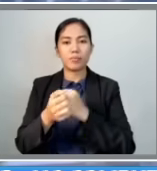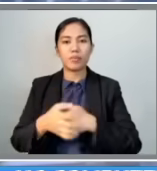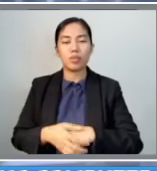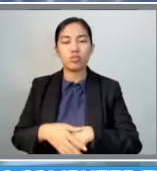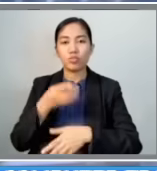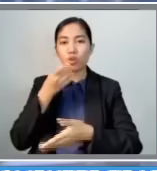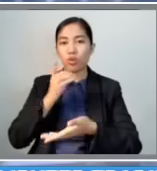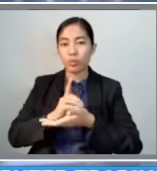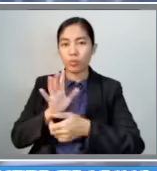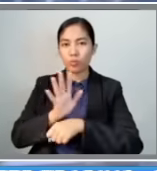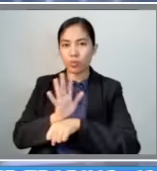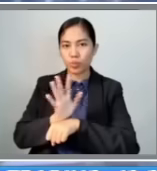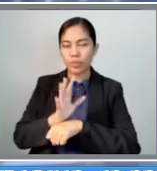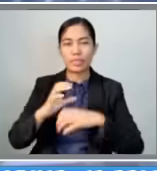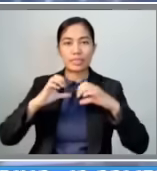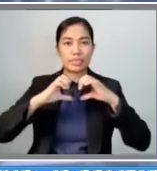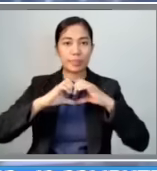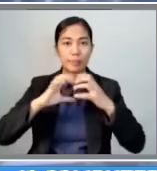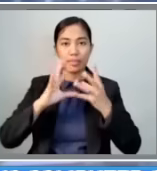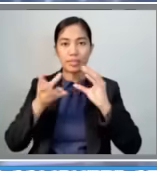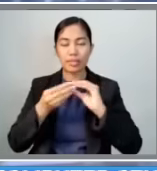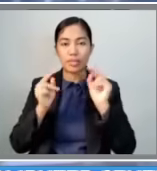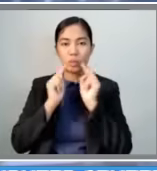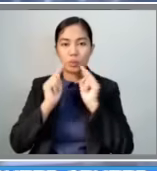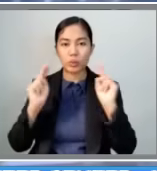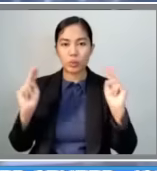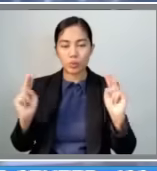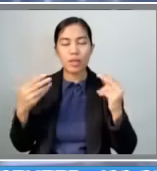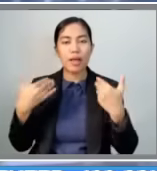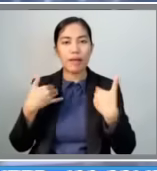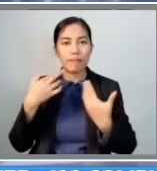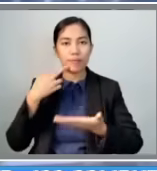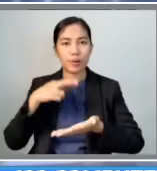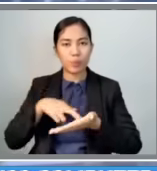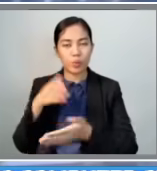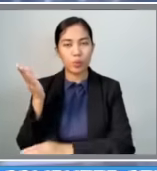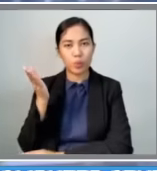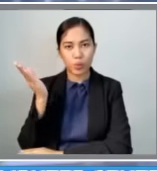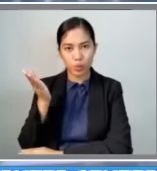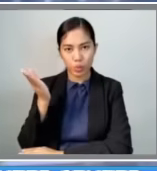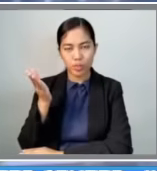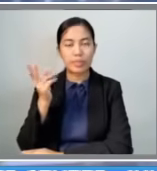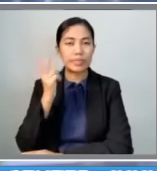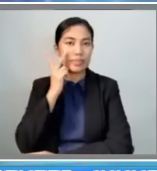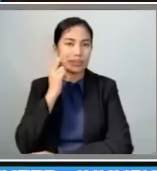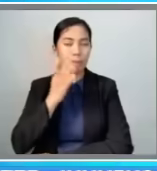amin sa GMA Integrated News Weather Center. Narito po ang aking special report.